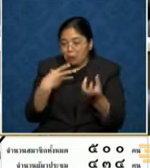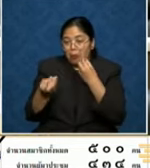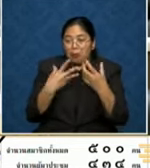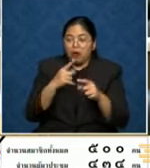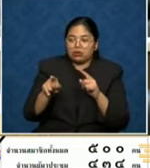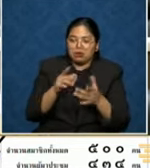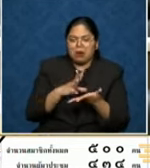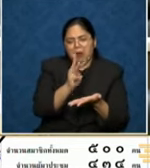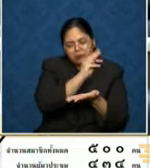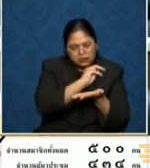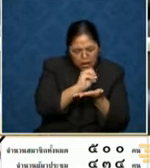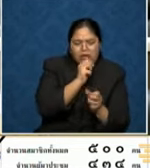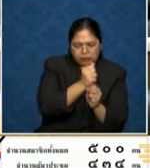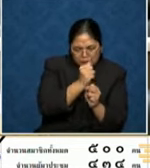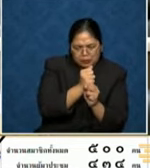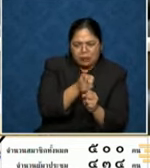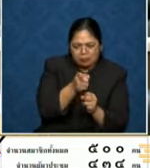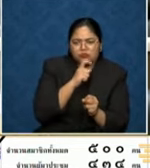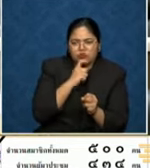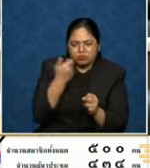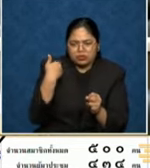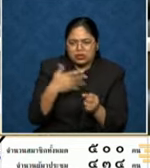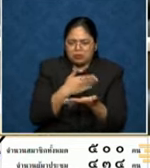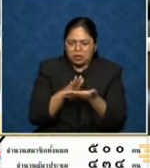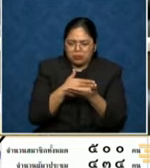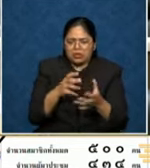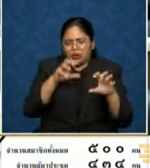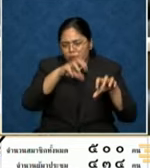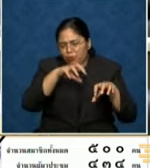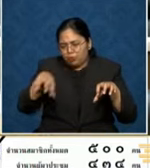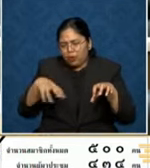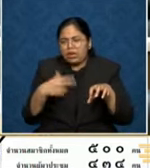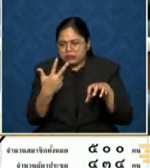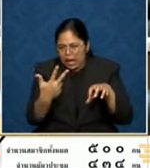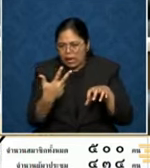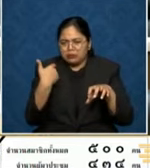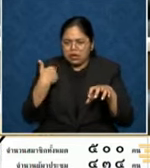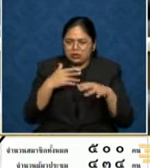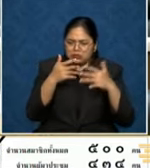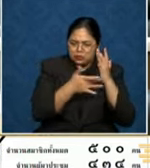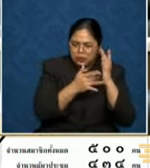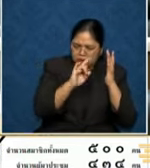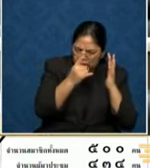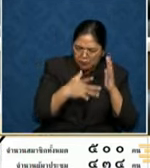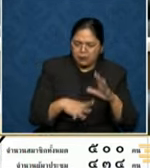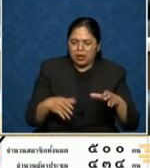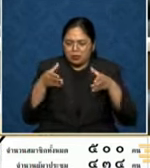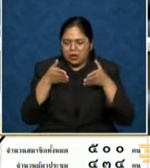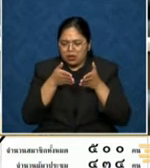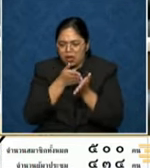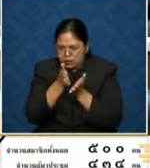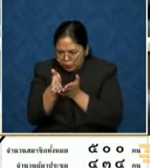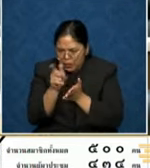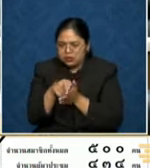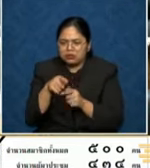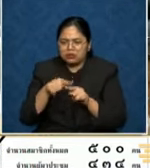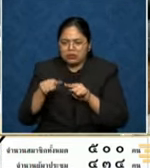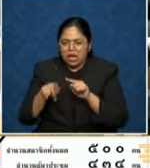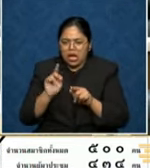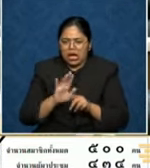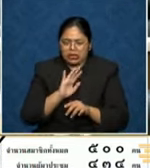ยออกเป็น3ส่วนนะครับไม่ว่าจะเป็นมหาวิทยาลัยทางด้านนวัตกรรมมหาวิทยาลัยทางด้านในท้